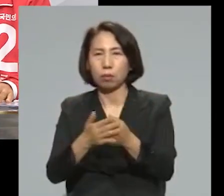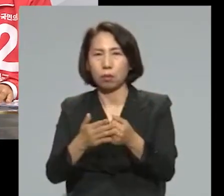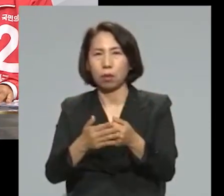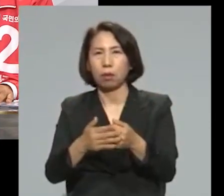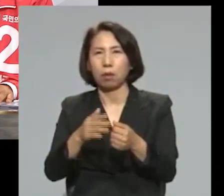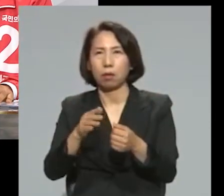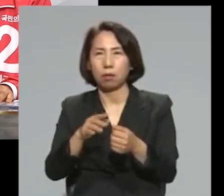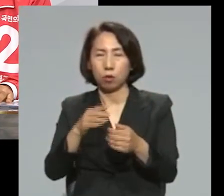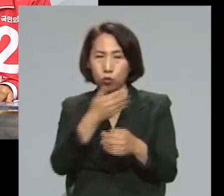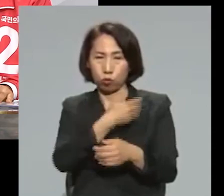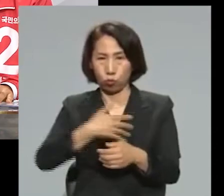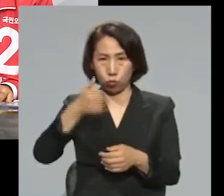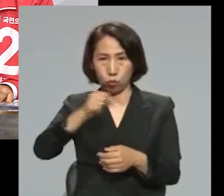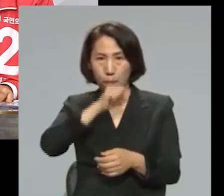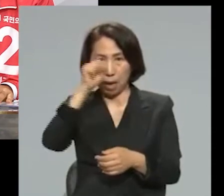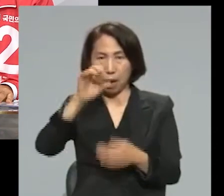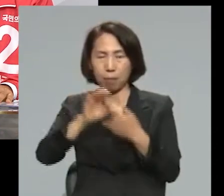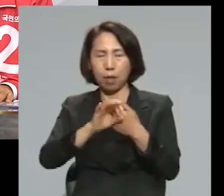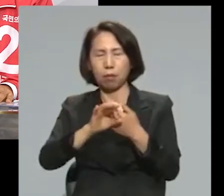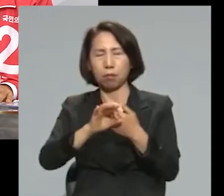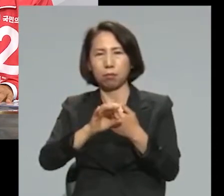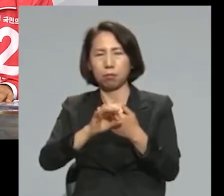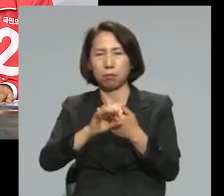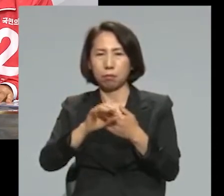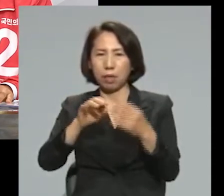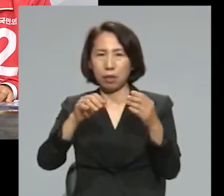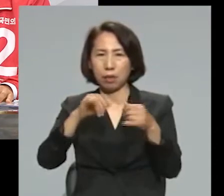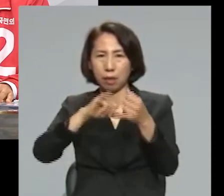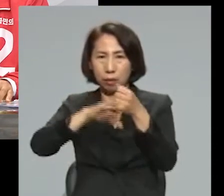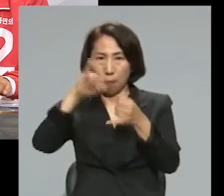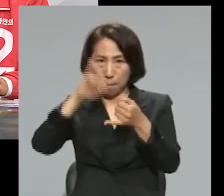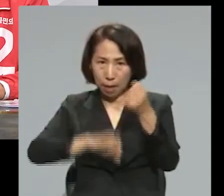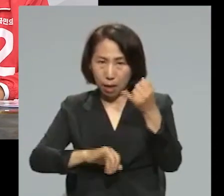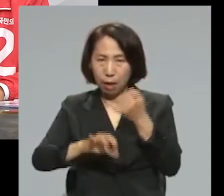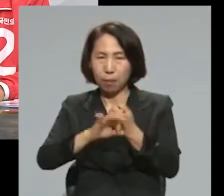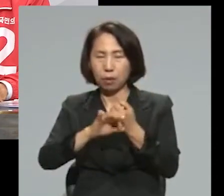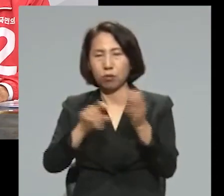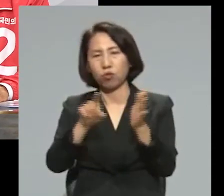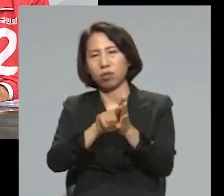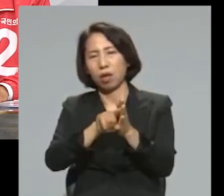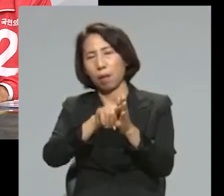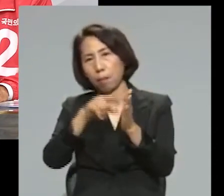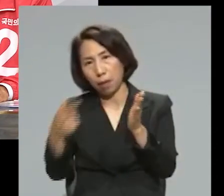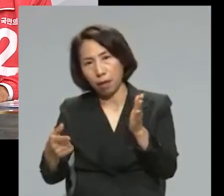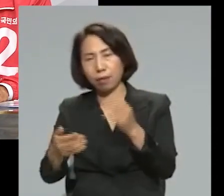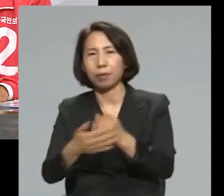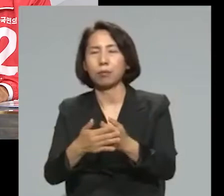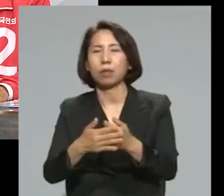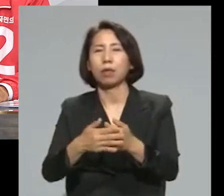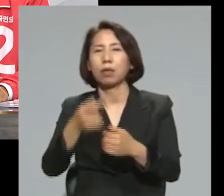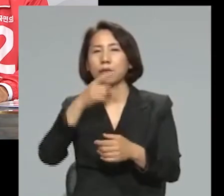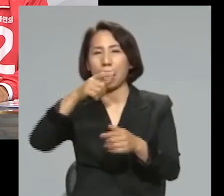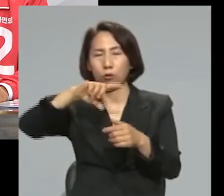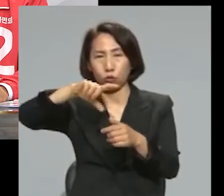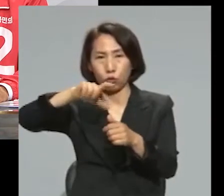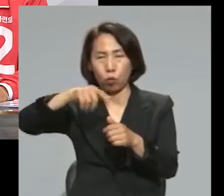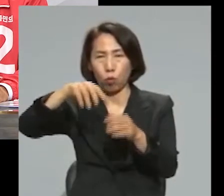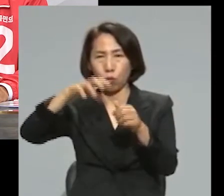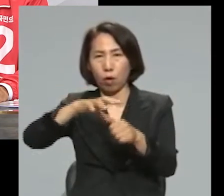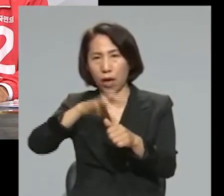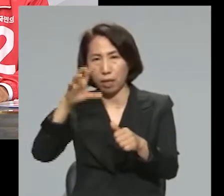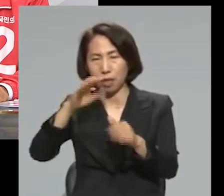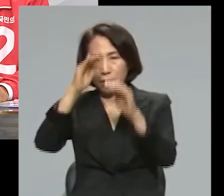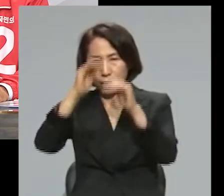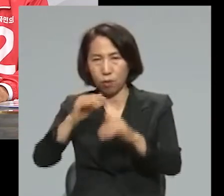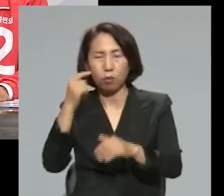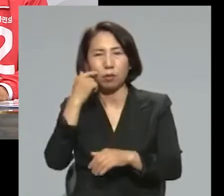군수로서의 상당하게 어떤 신뢰가 깨지지 않을까 하라는 그런 우려로서 제가 상수도 구역 해제에 대한 사항을